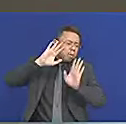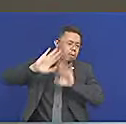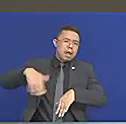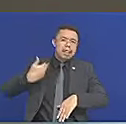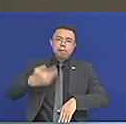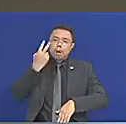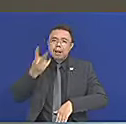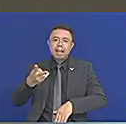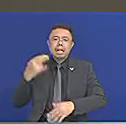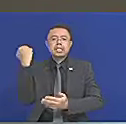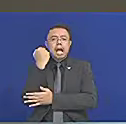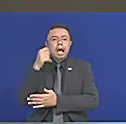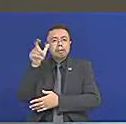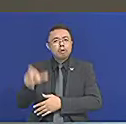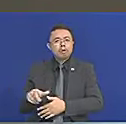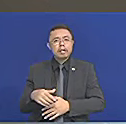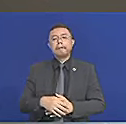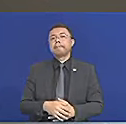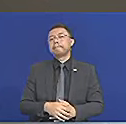saudara.